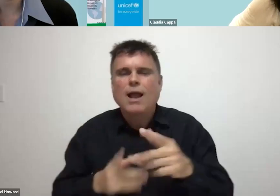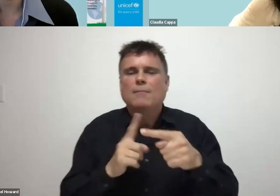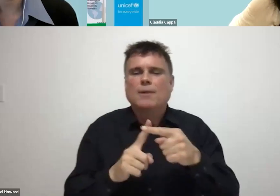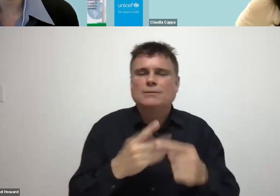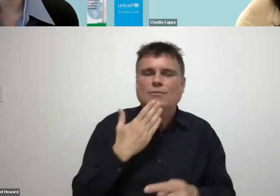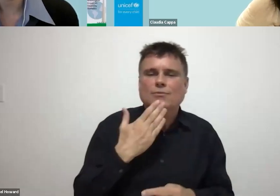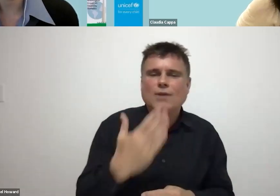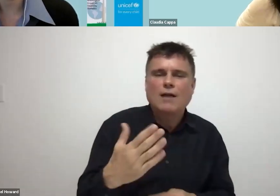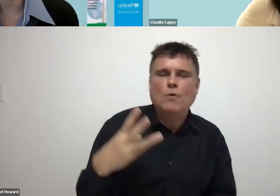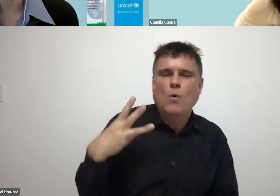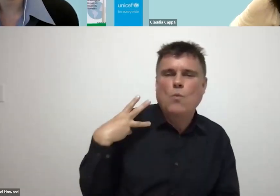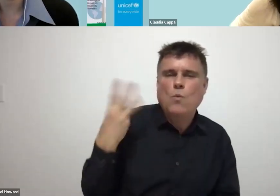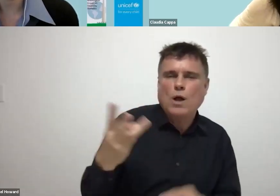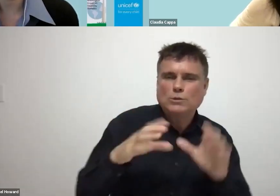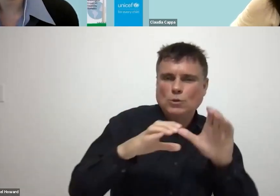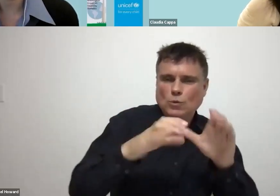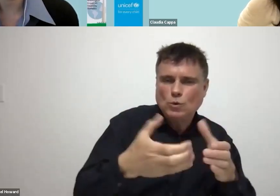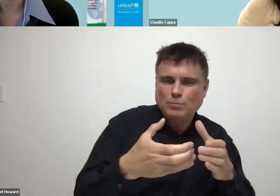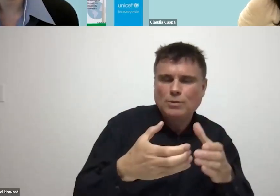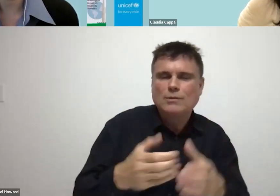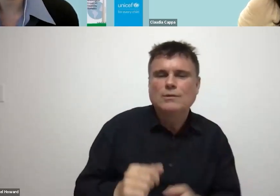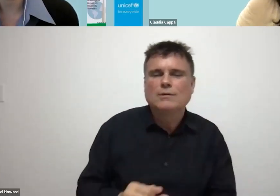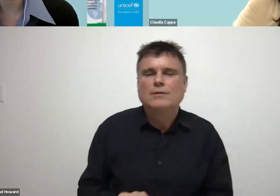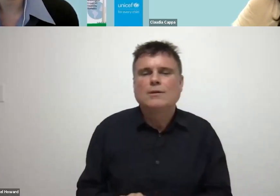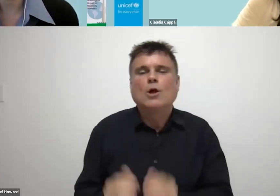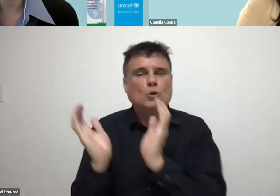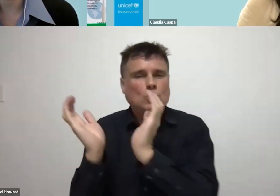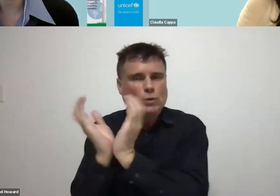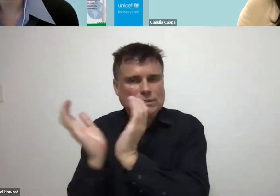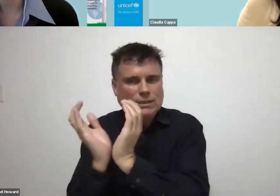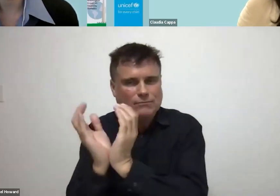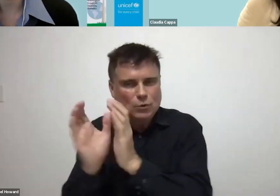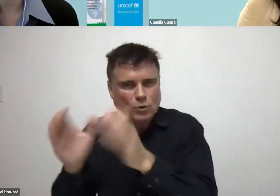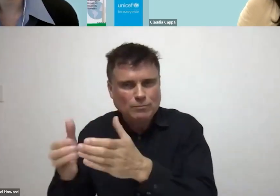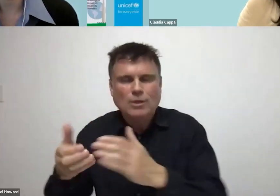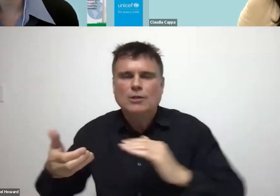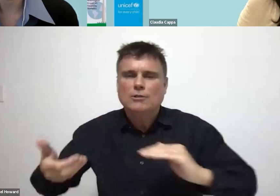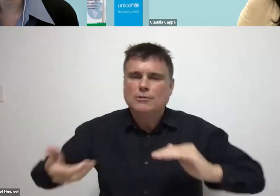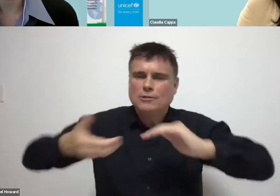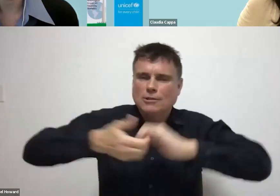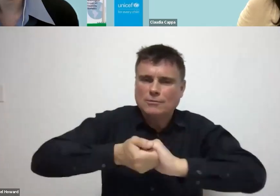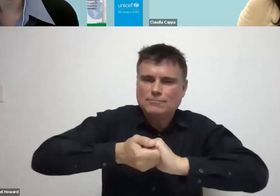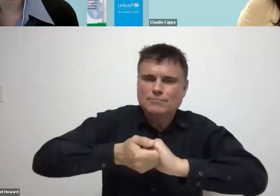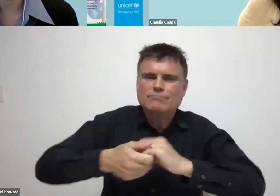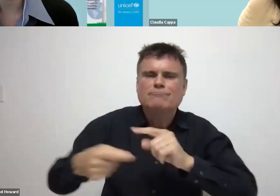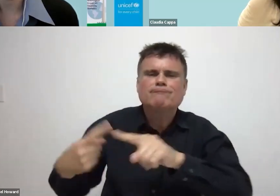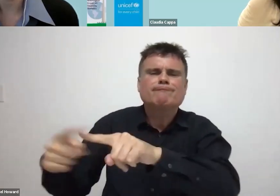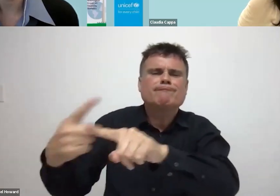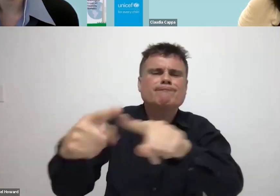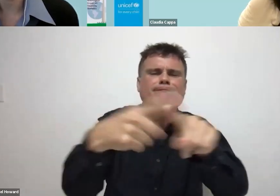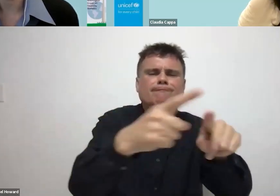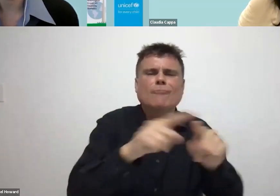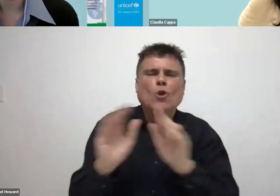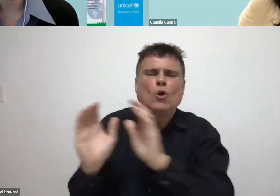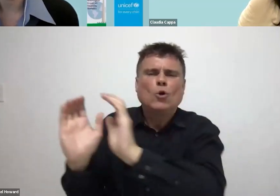vous êtes des incroyables partenaires pour l'UNICEF. Et merci beaucoup d'avoir utilisé tous vos instruments